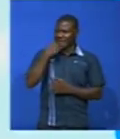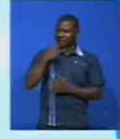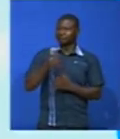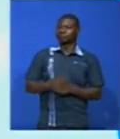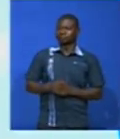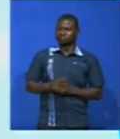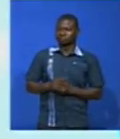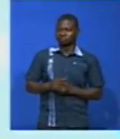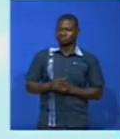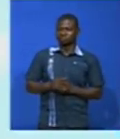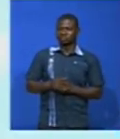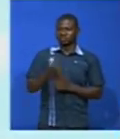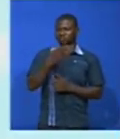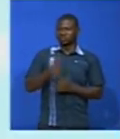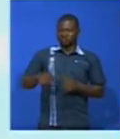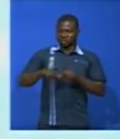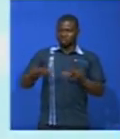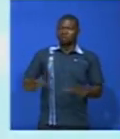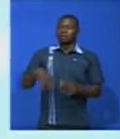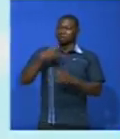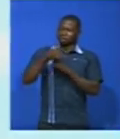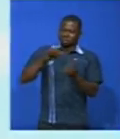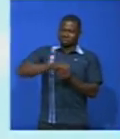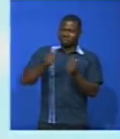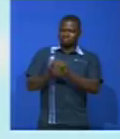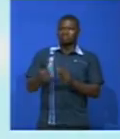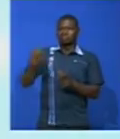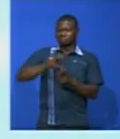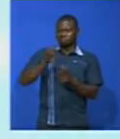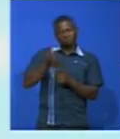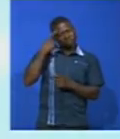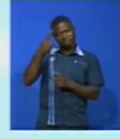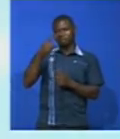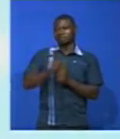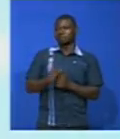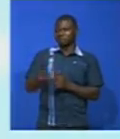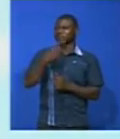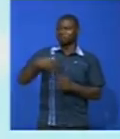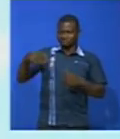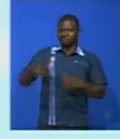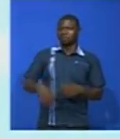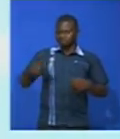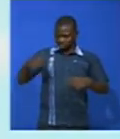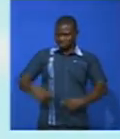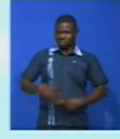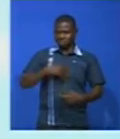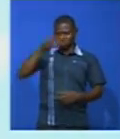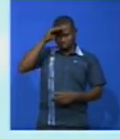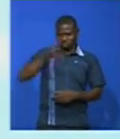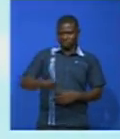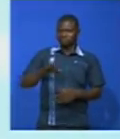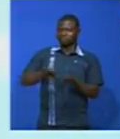Une plateforme interactive d'échange en faveur des adolescents et des jeunes vient d'être lancée à l'initiative de